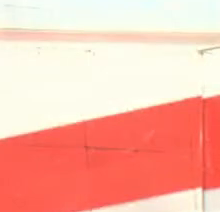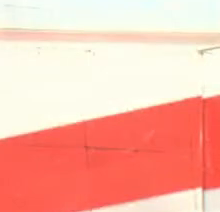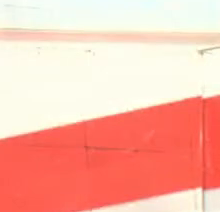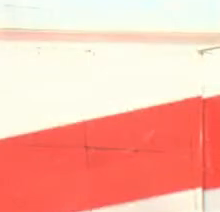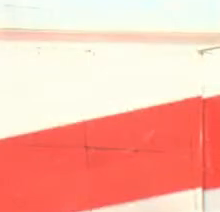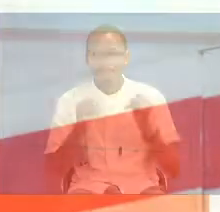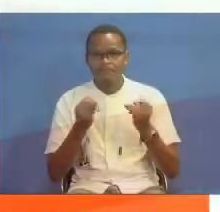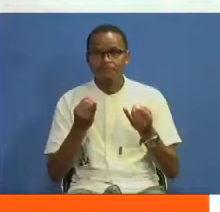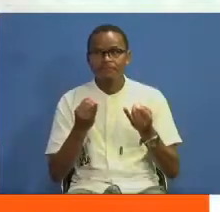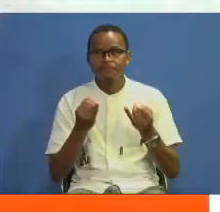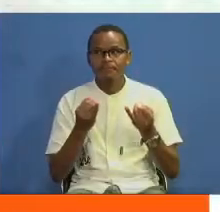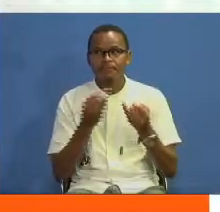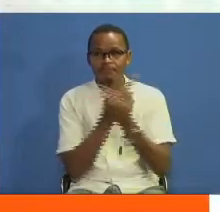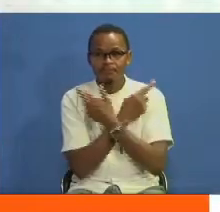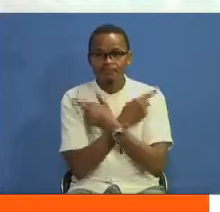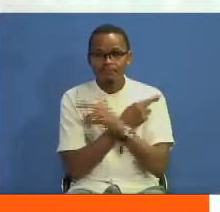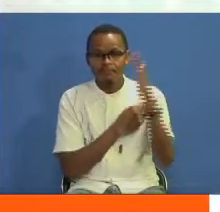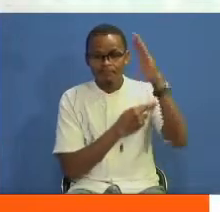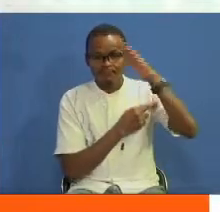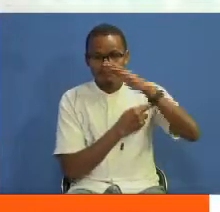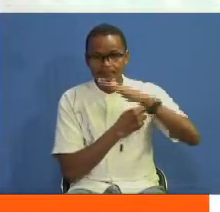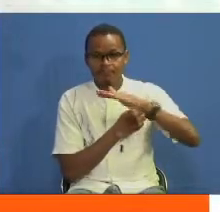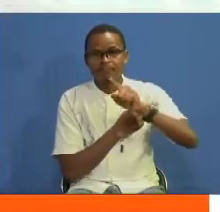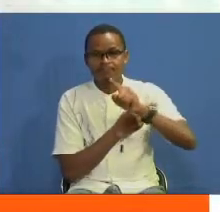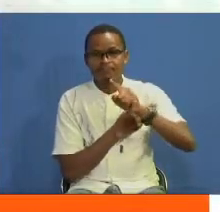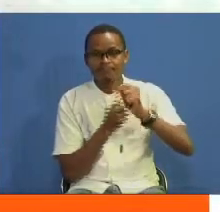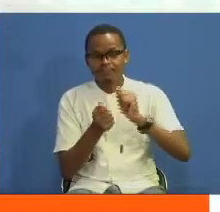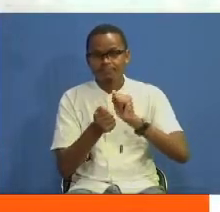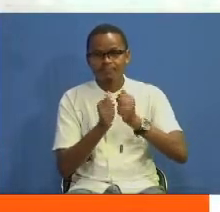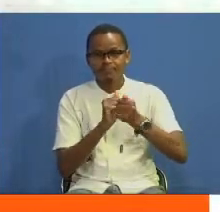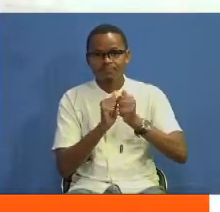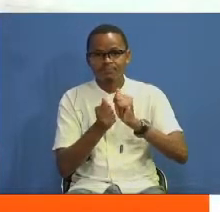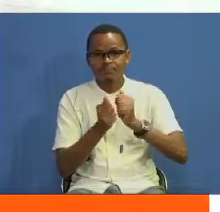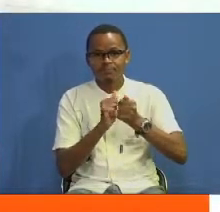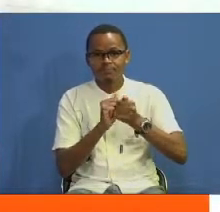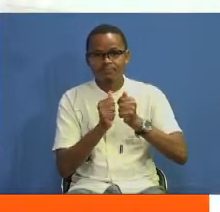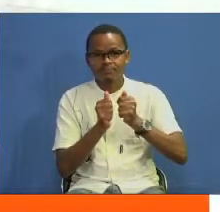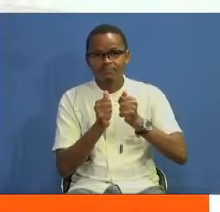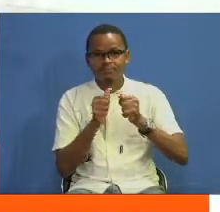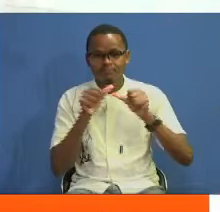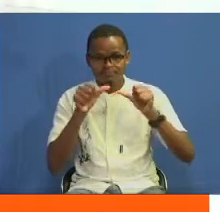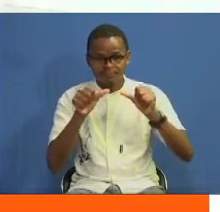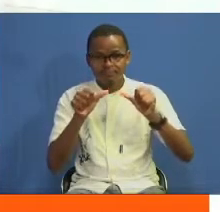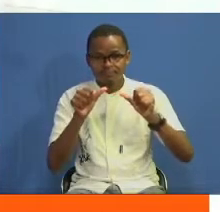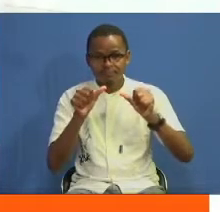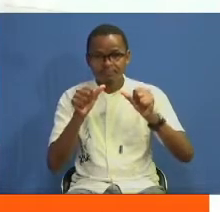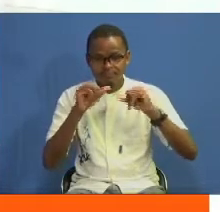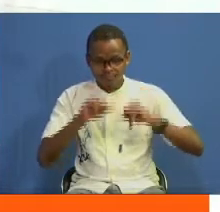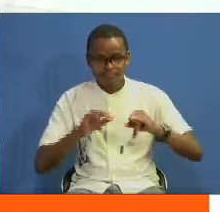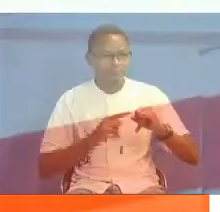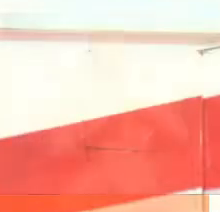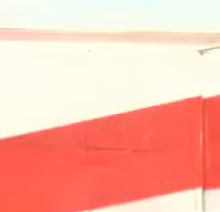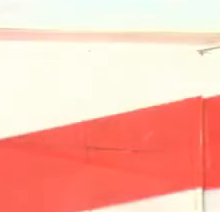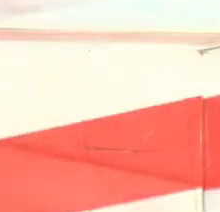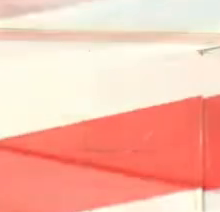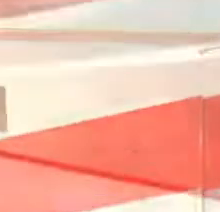Mizizi ya habari inapumzika tena, ikirejea ni habari za michezo. Endelea kukaa na KUTV.